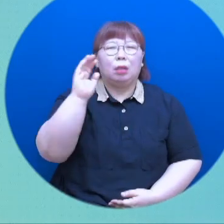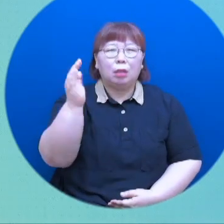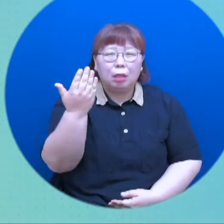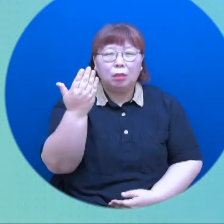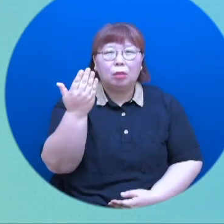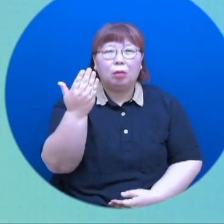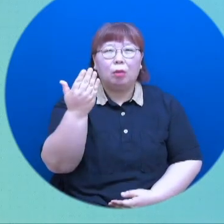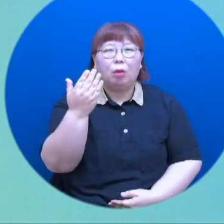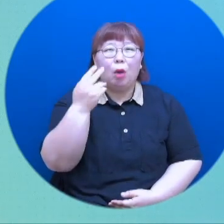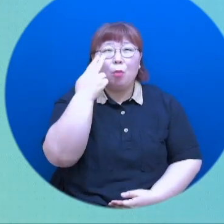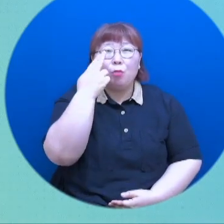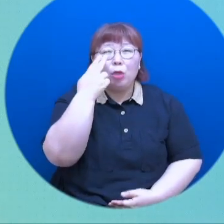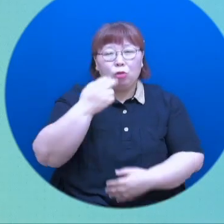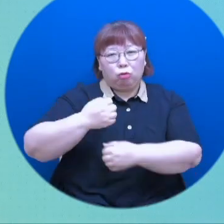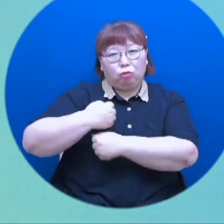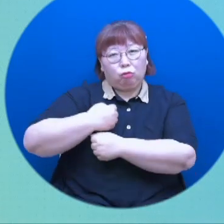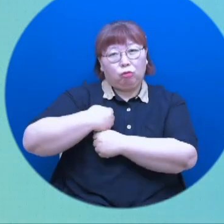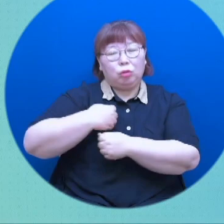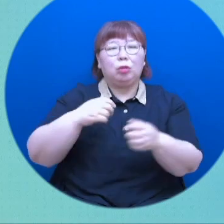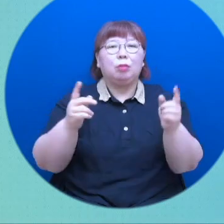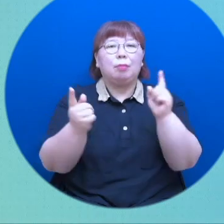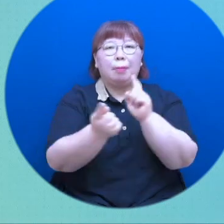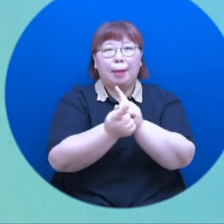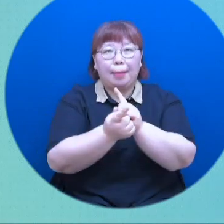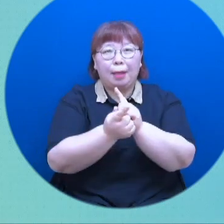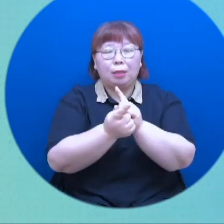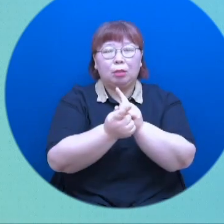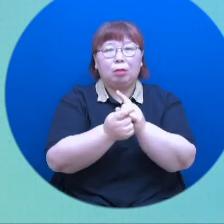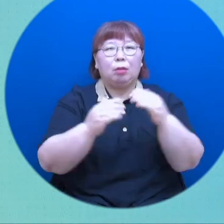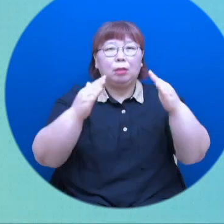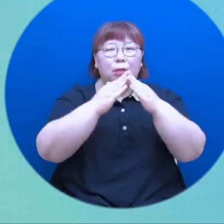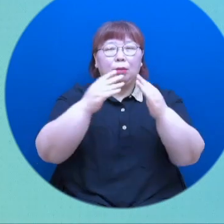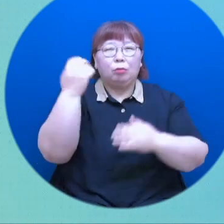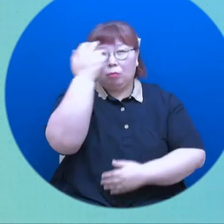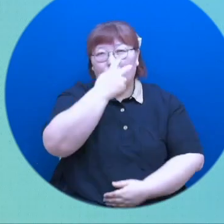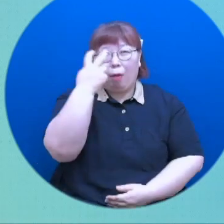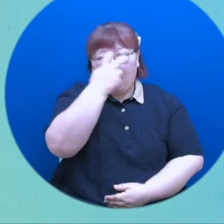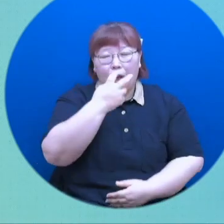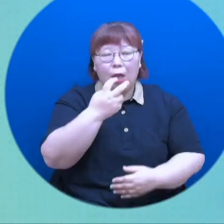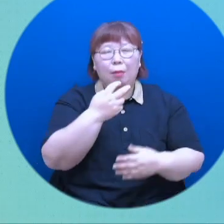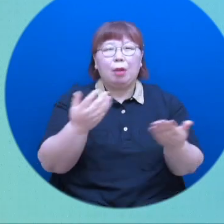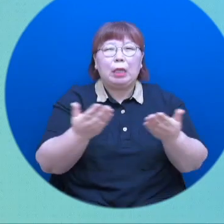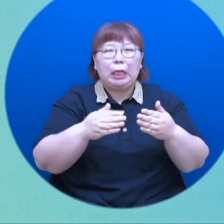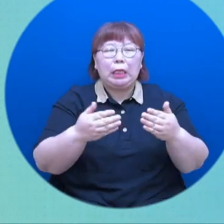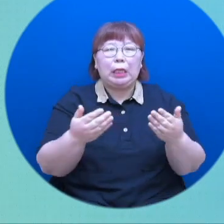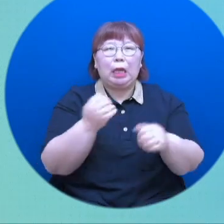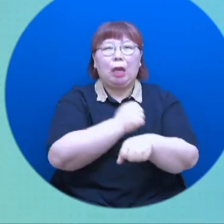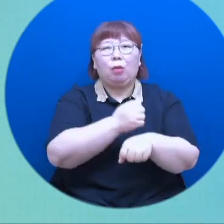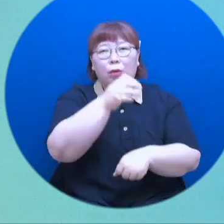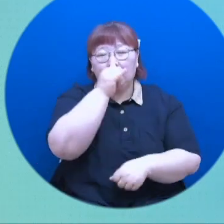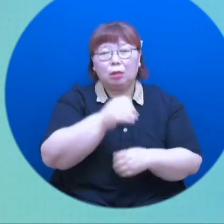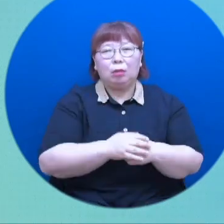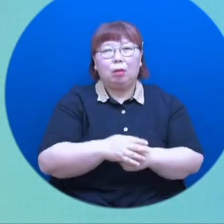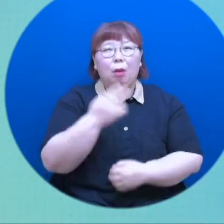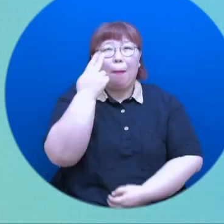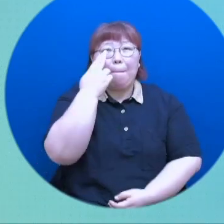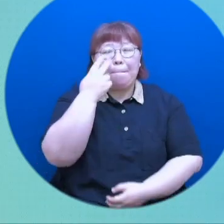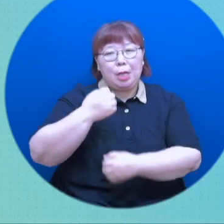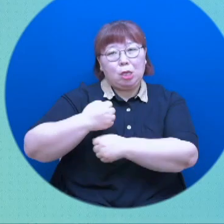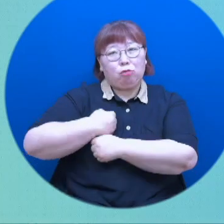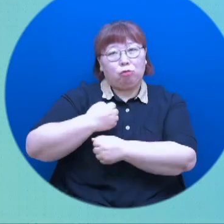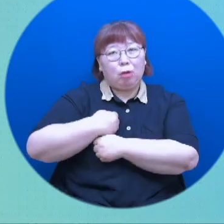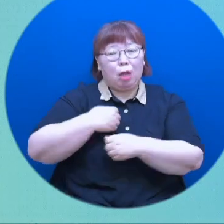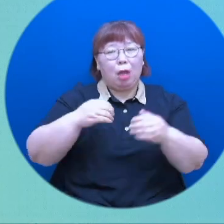미군을 만나 하우스보이로 지내게 됩니다. 그때 어느 날 미군과 함께